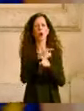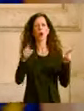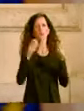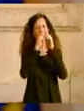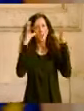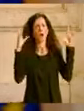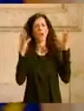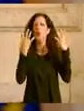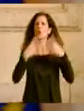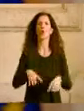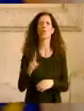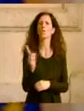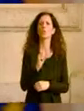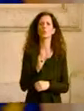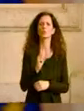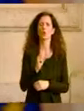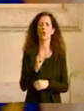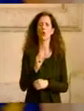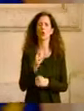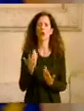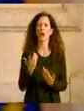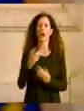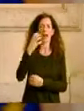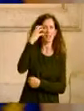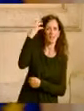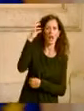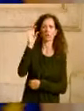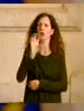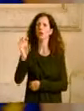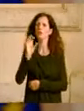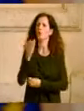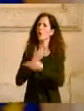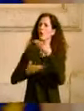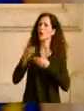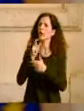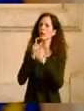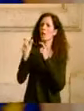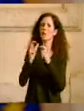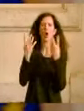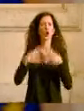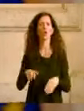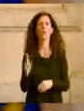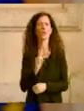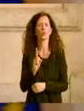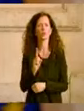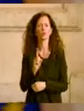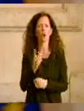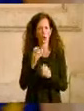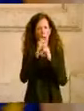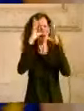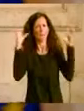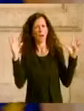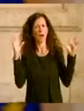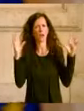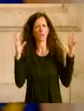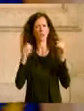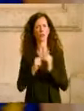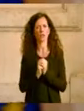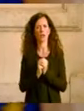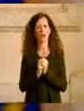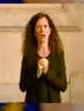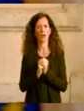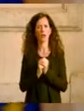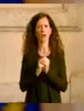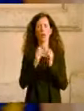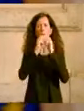fosse leale collaborazione tra Stato e Regioni. Immaginate se non ci fosse stato, da parte del